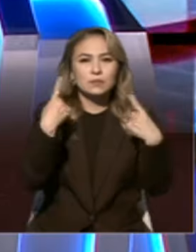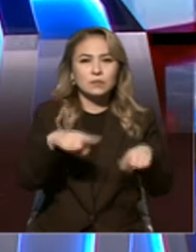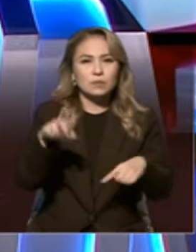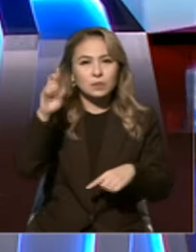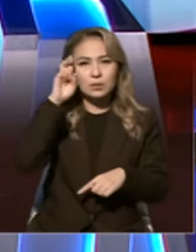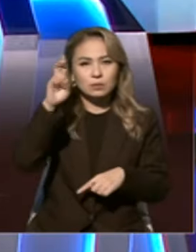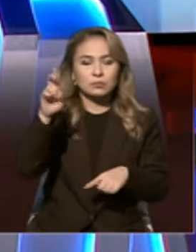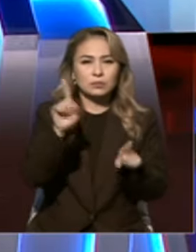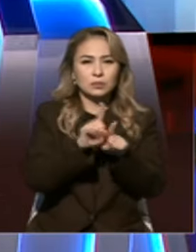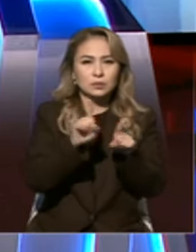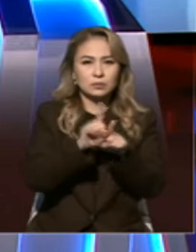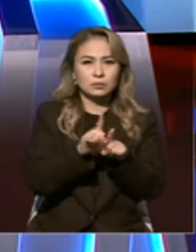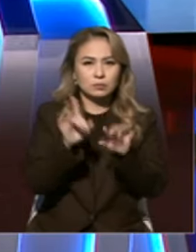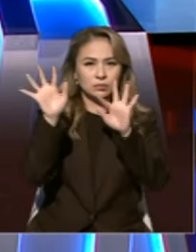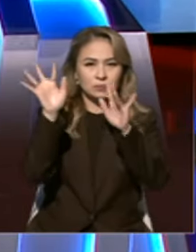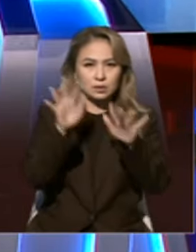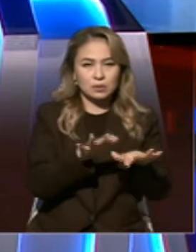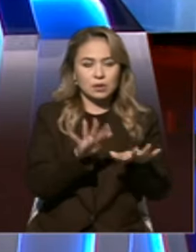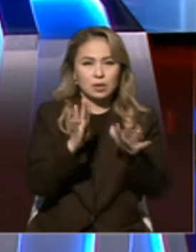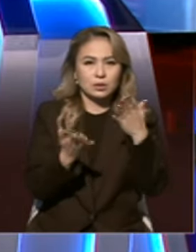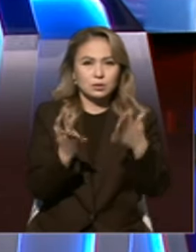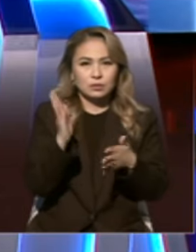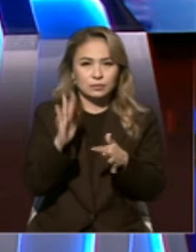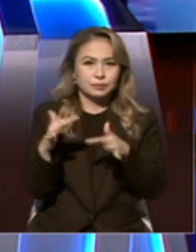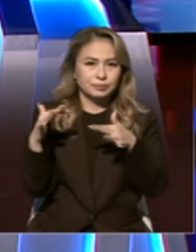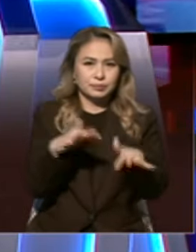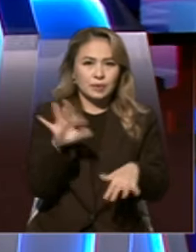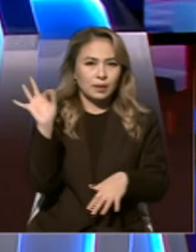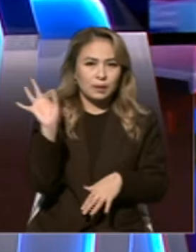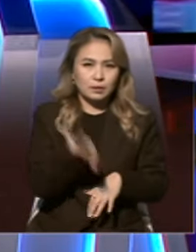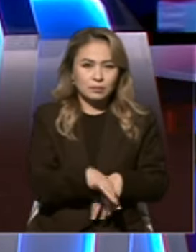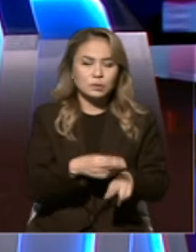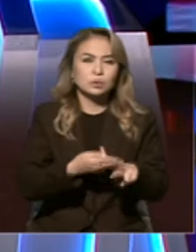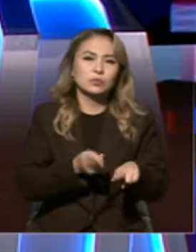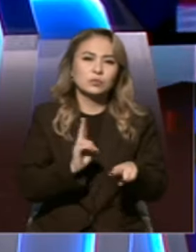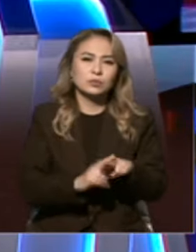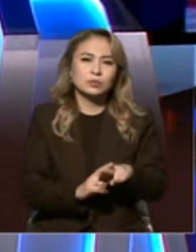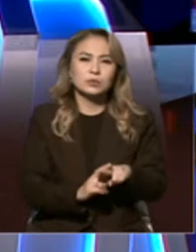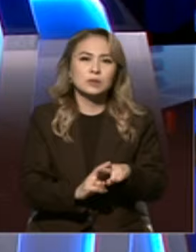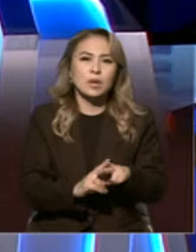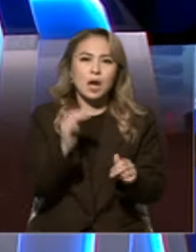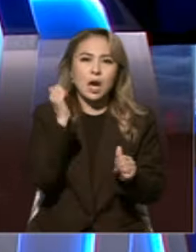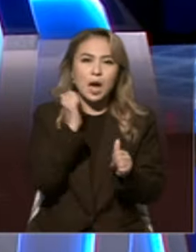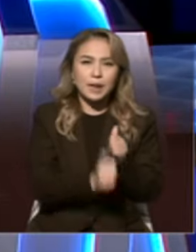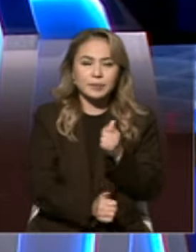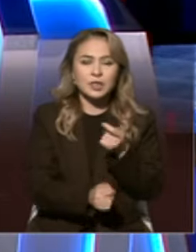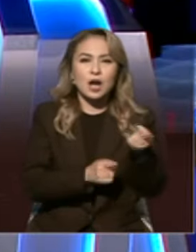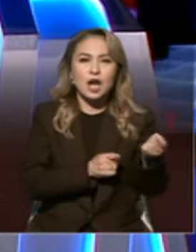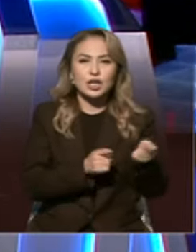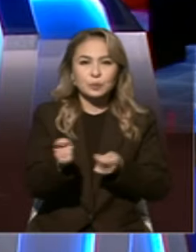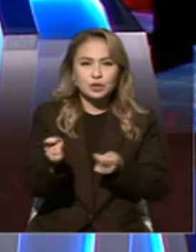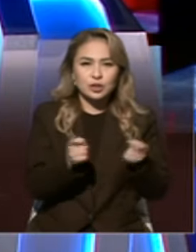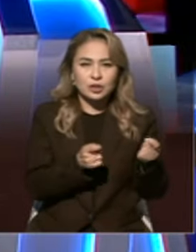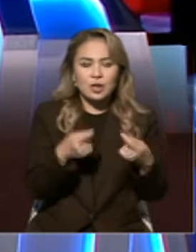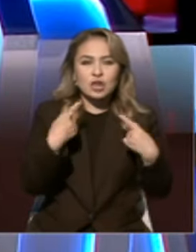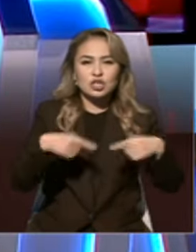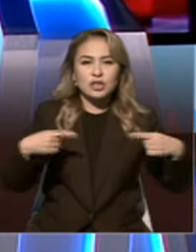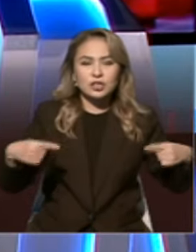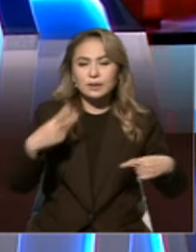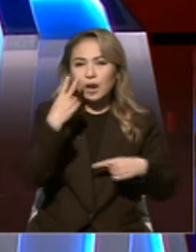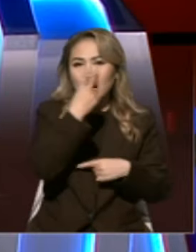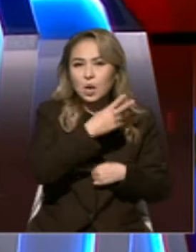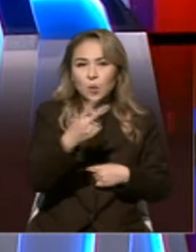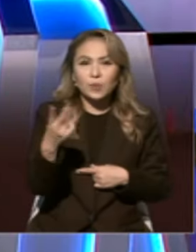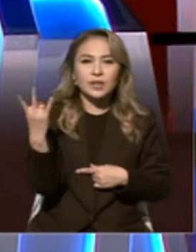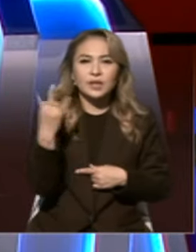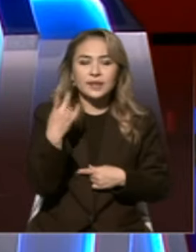су келмей, қардың суда басатын ықтималдығы бар ғой. Сондықтан да ол жердегі мен айтып тұрмын ғой, әрбір әкімшілік сол жерде жан жақты қарау керек, ол бір бар.